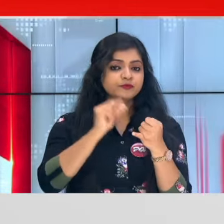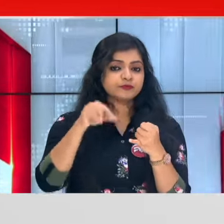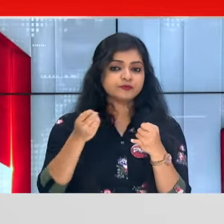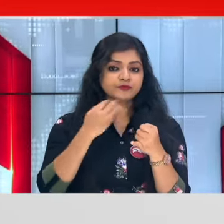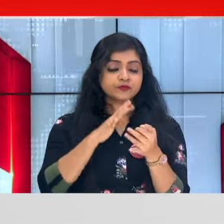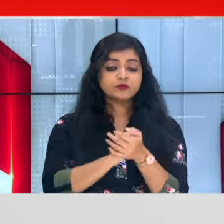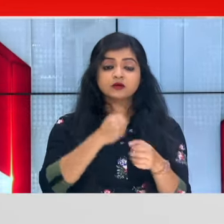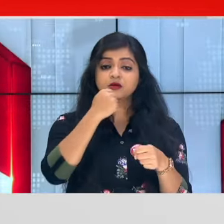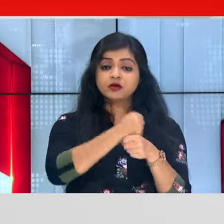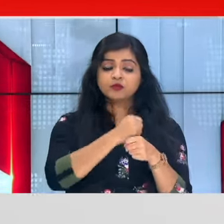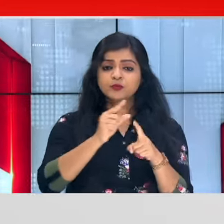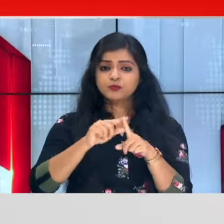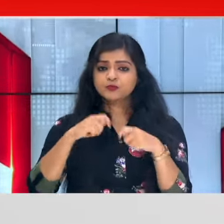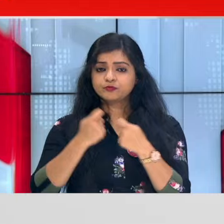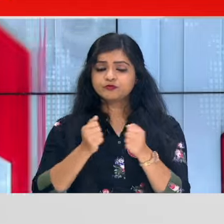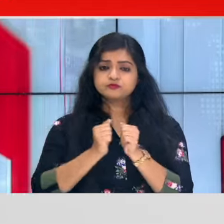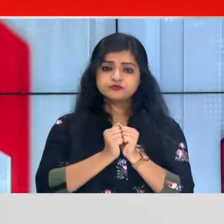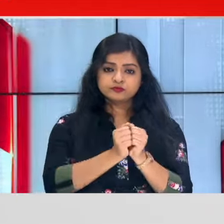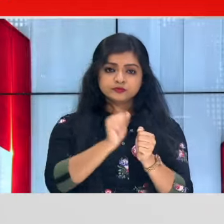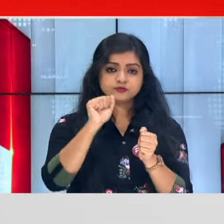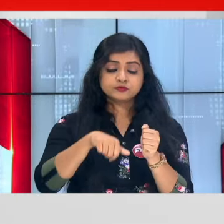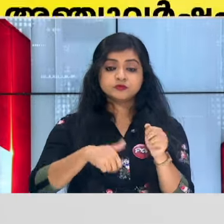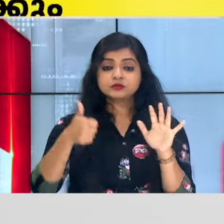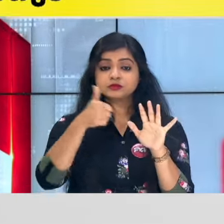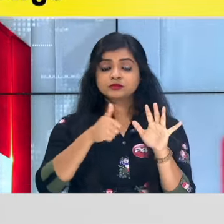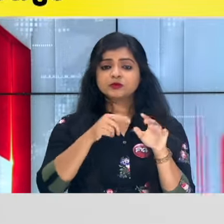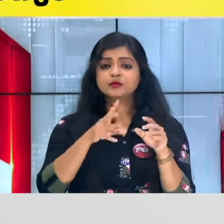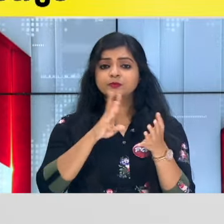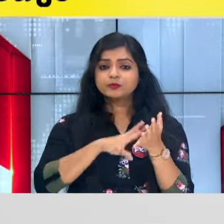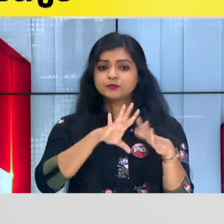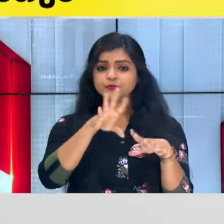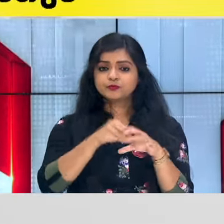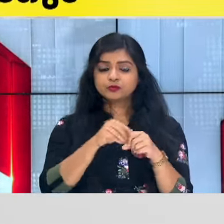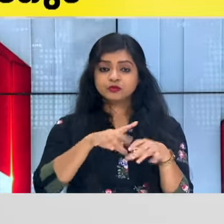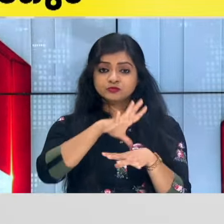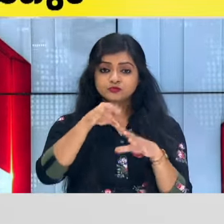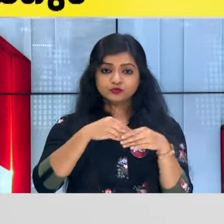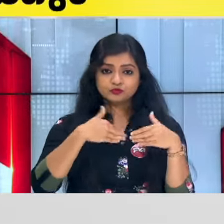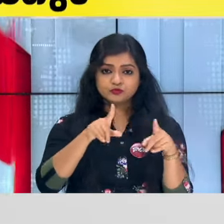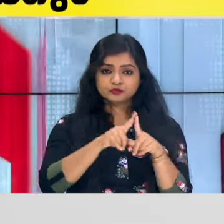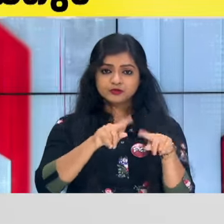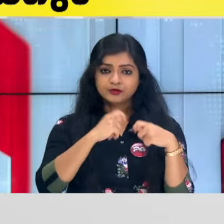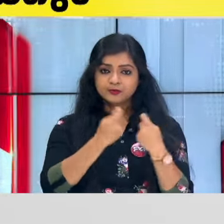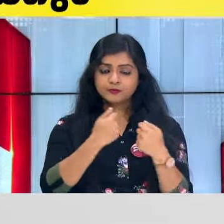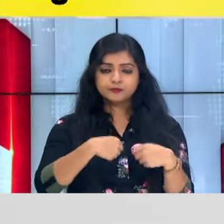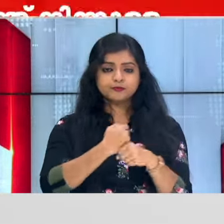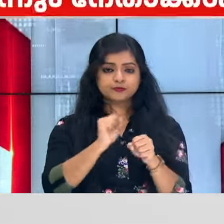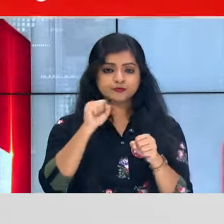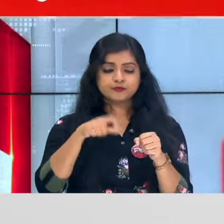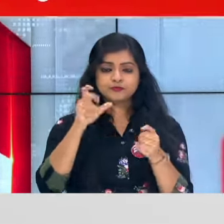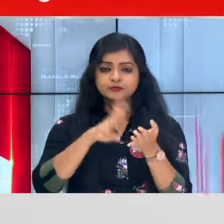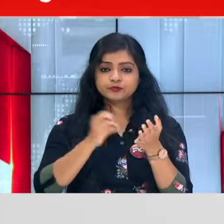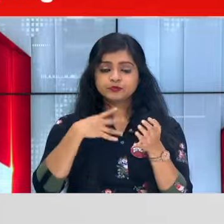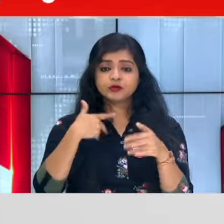പാർട്ടിയും ഏകോപിച്ച് ഒന്നിച്ചേറ്റം മുന്നോട്ട് പോകും. ഇതിനായി ഒരു ആറംഗ ഏകോപന സമിതിയെ രൂപീകരിക്കുമെന്നും മുഖ്യമന്ത്രി വ്യക്തമാക്കിയിരിക്കുകയാണ്. എന്തായാലും ദിവസങ്ങൾ നീണ്ട തർക്കം